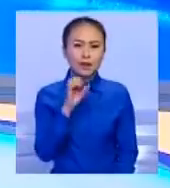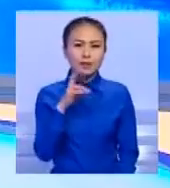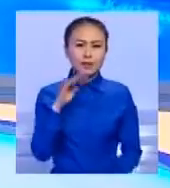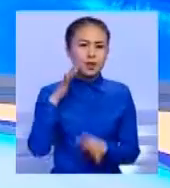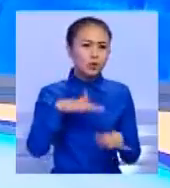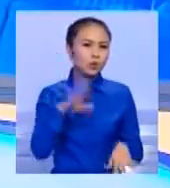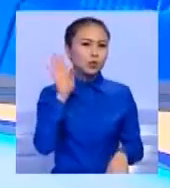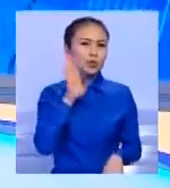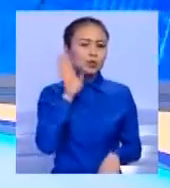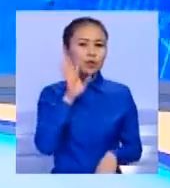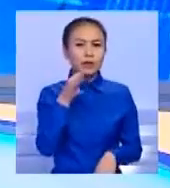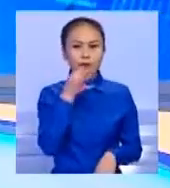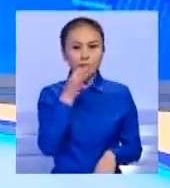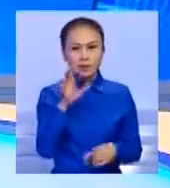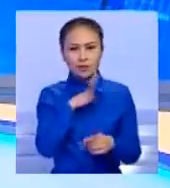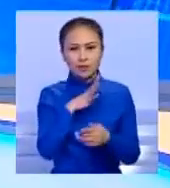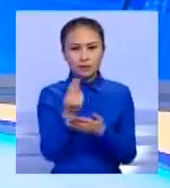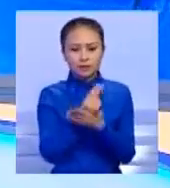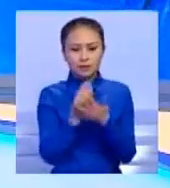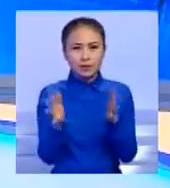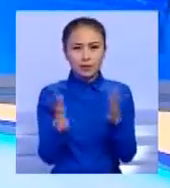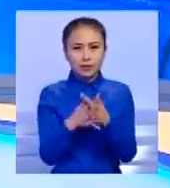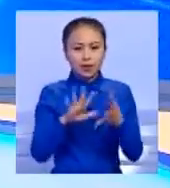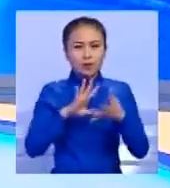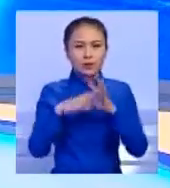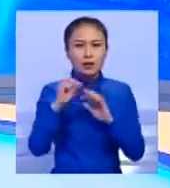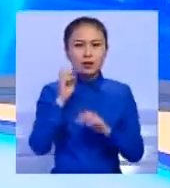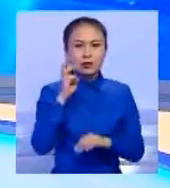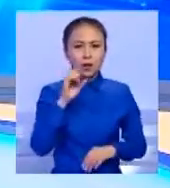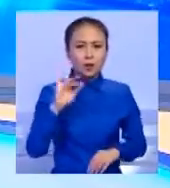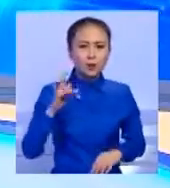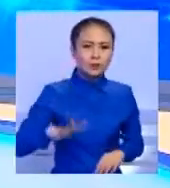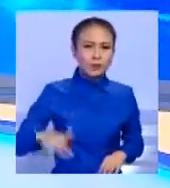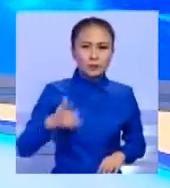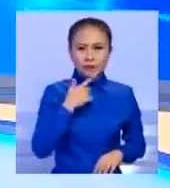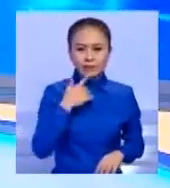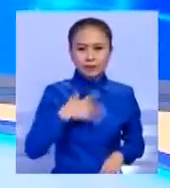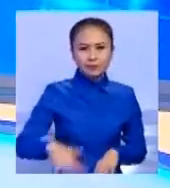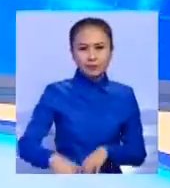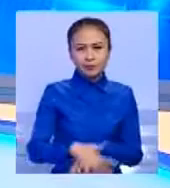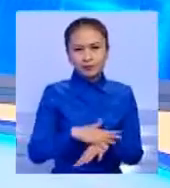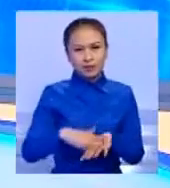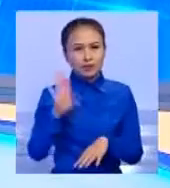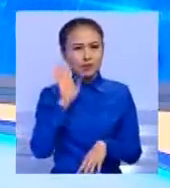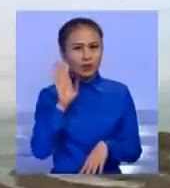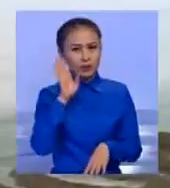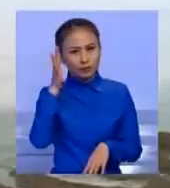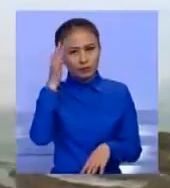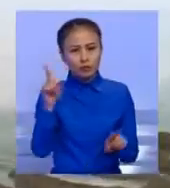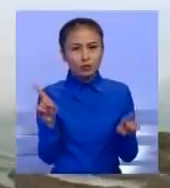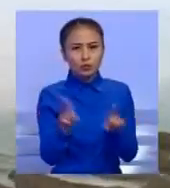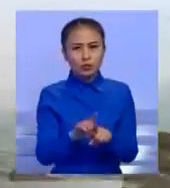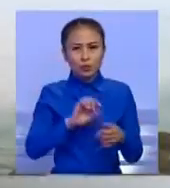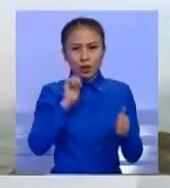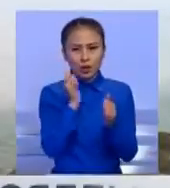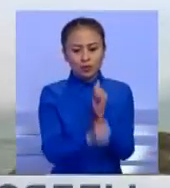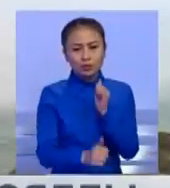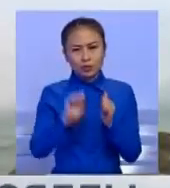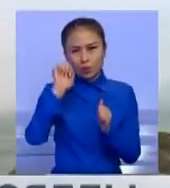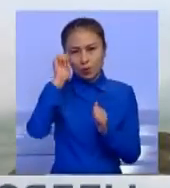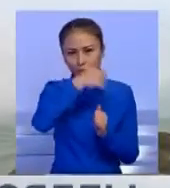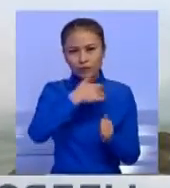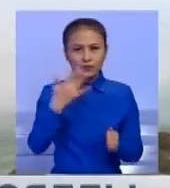Каспий жағалауының суы қызыл түске боялды. Әсіресе Ақтаудың оңтүстік жағы қып-қызы болып жатыр. Шахарда мұндай құбылыс жыл сайын